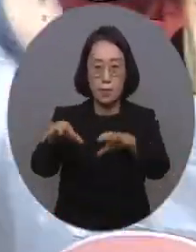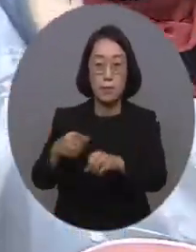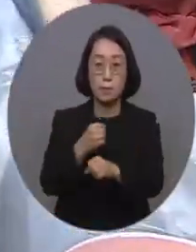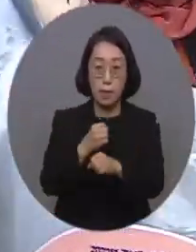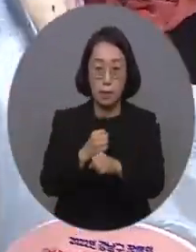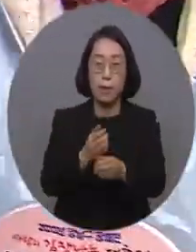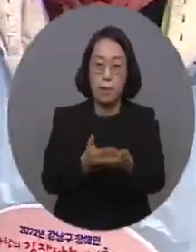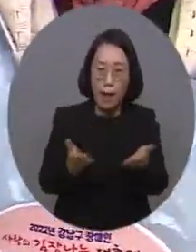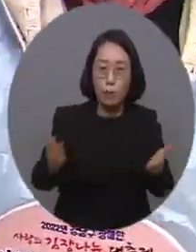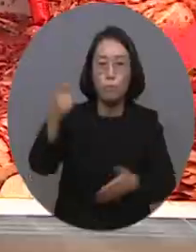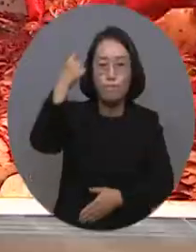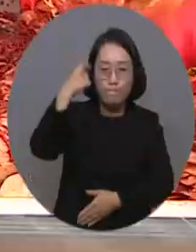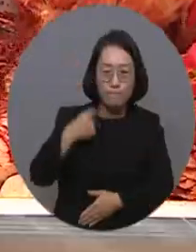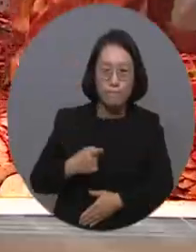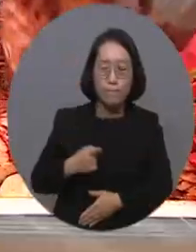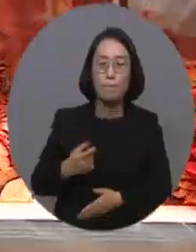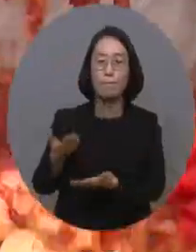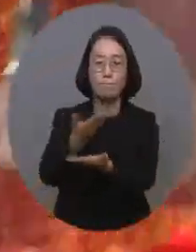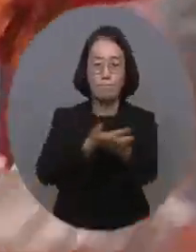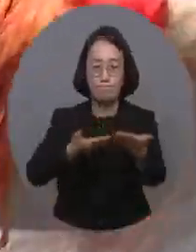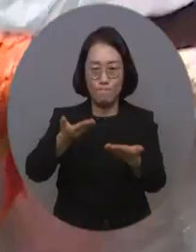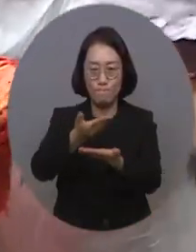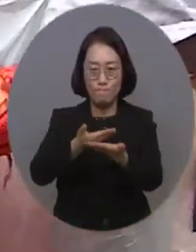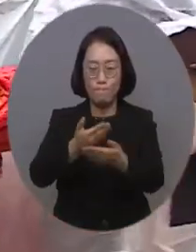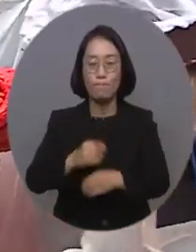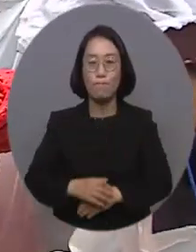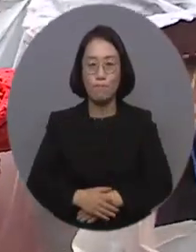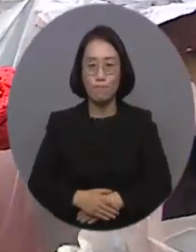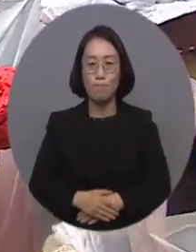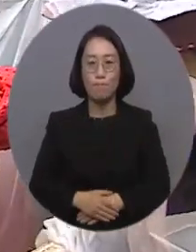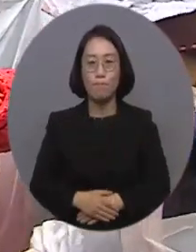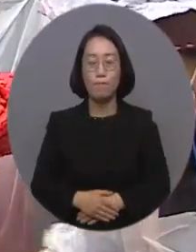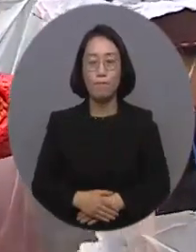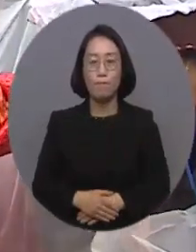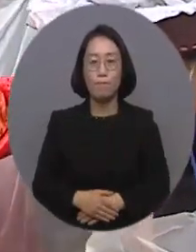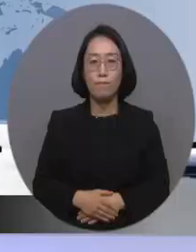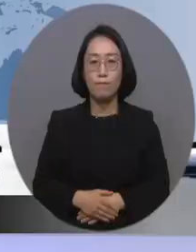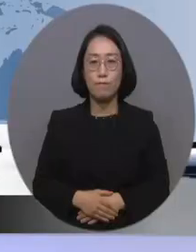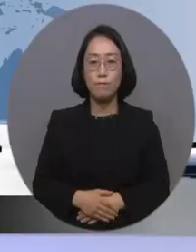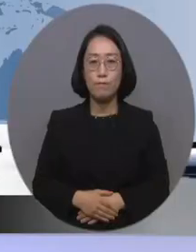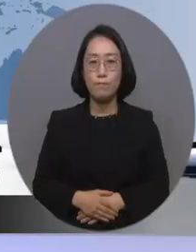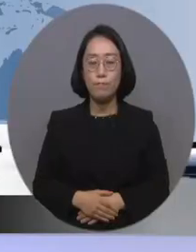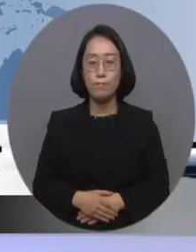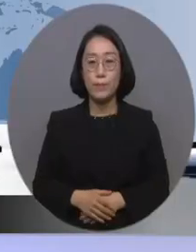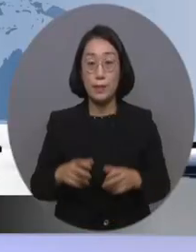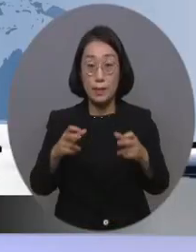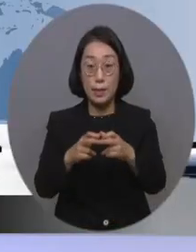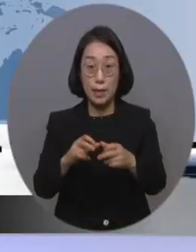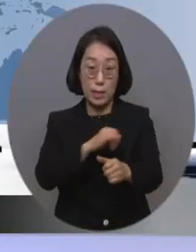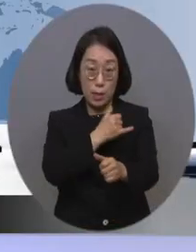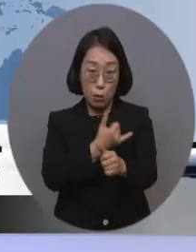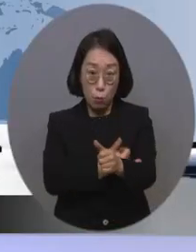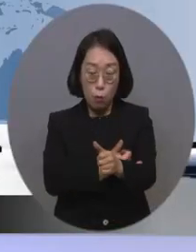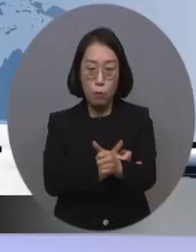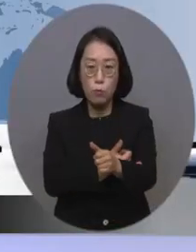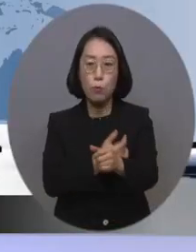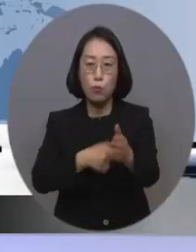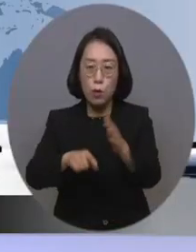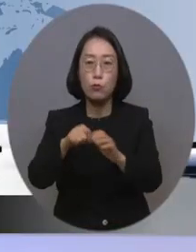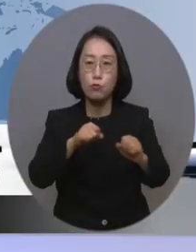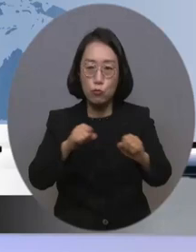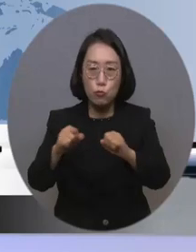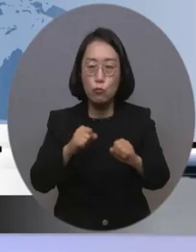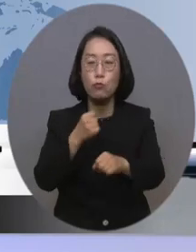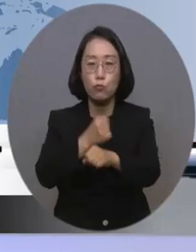의미를 되새겼습니다. 복지TV 뉴스 박순종입니다. 장애인 인권 향상을 위해 공헌한